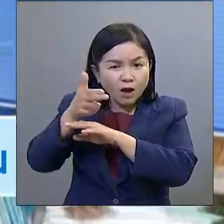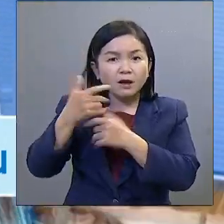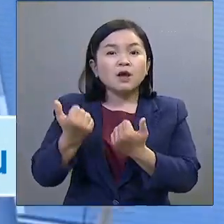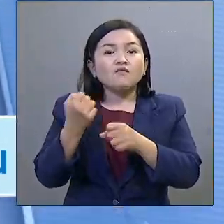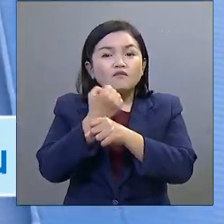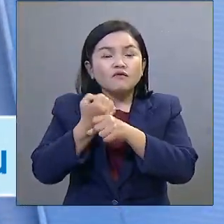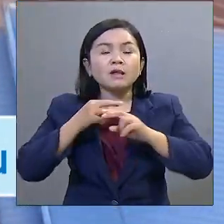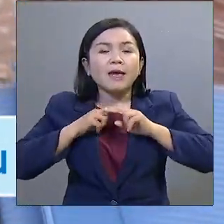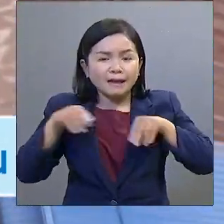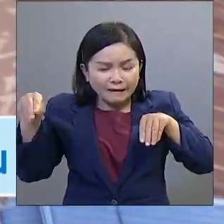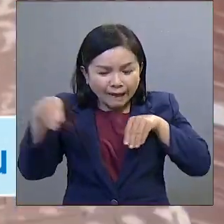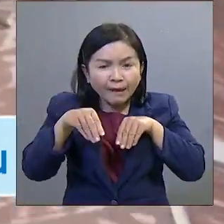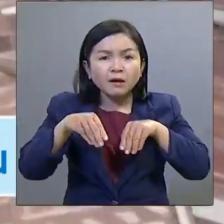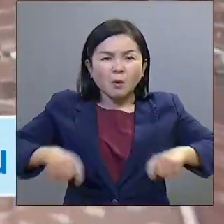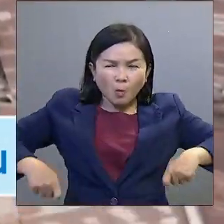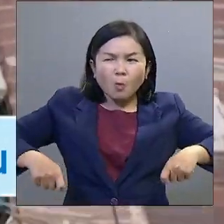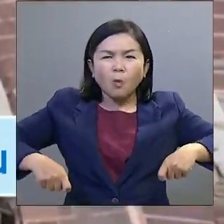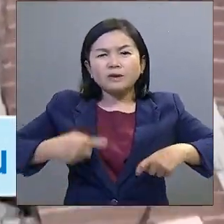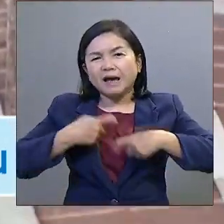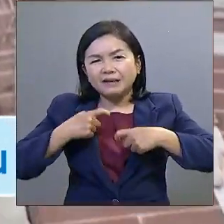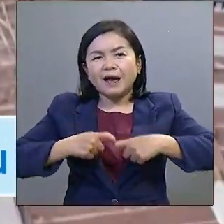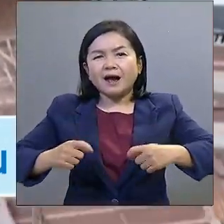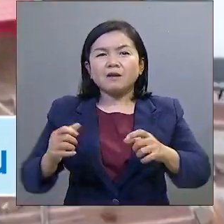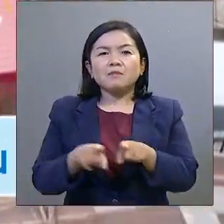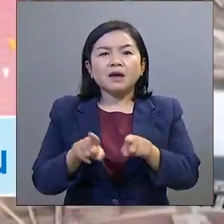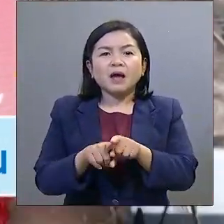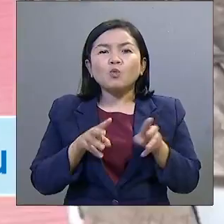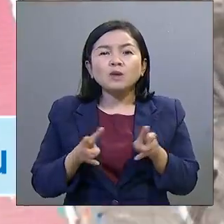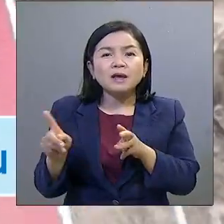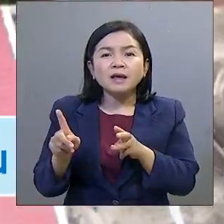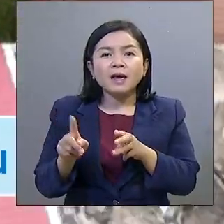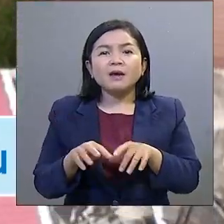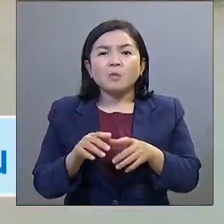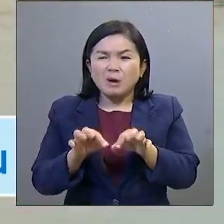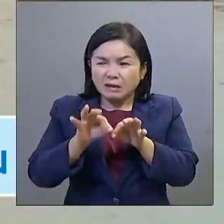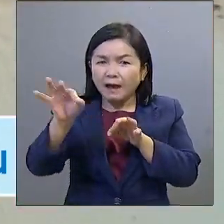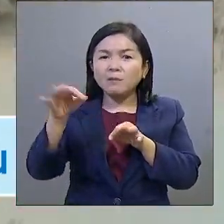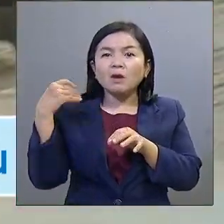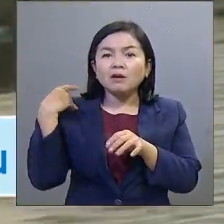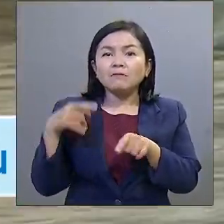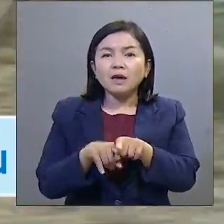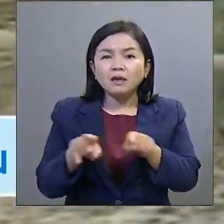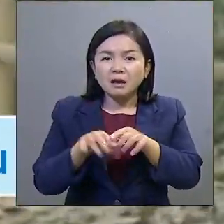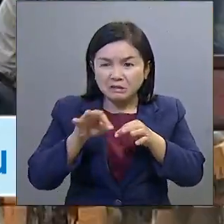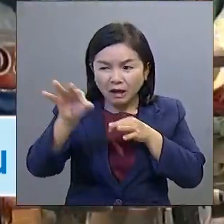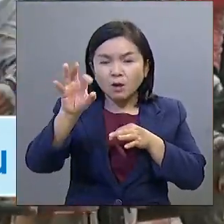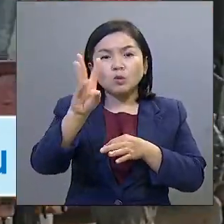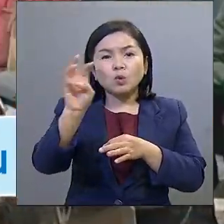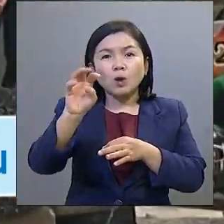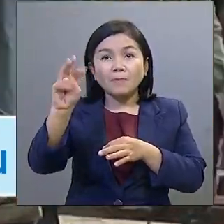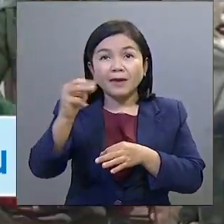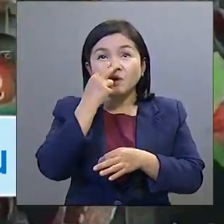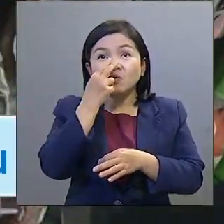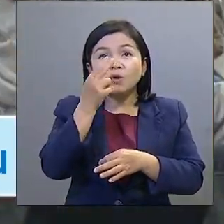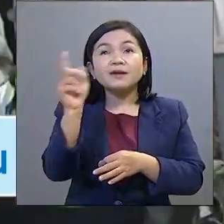ใกล้ๆเองอ่ ะ ยังยากเลยนะแล้วนี่คือคอนโทรลเพื่อระยะทางพอสมควรเลยใช่ไหม 600เมตร 600เมตรเนี่ยนะ ครับเดี๋ยวๆๆตรงข้